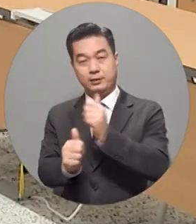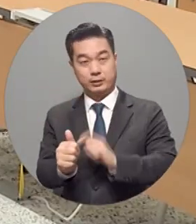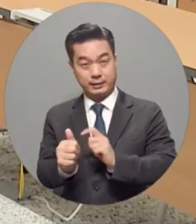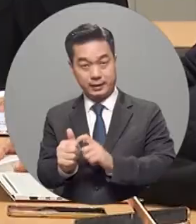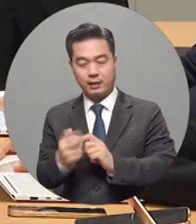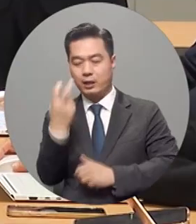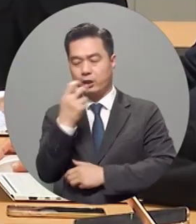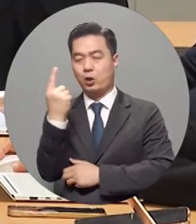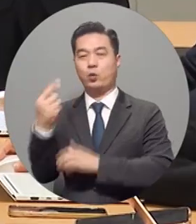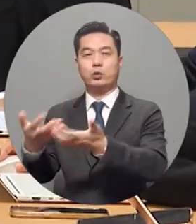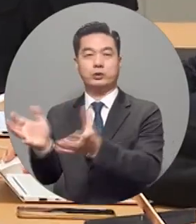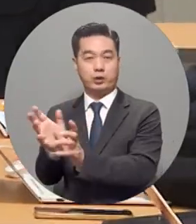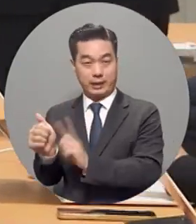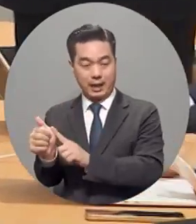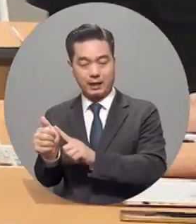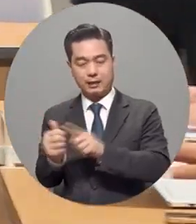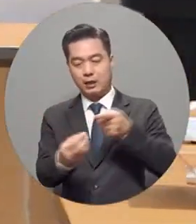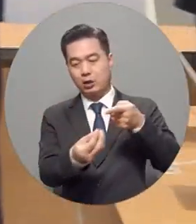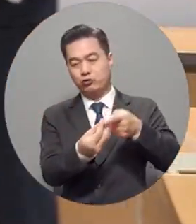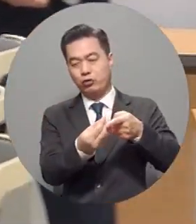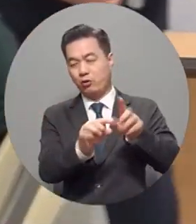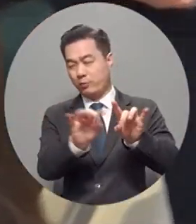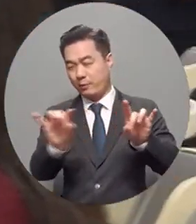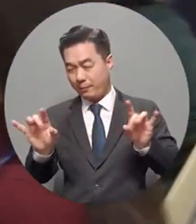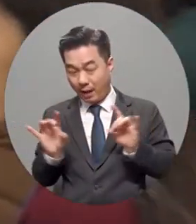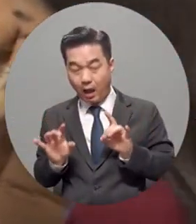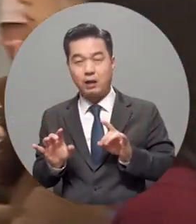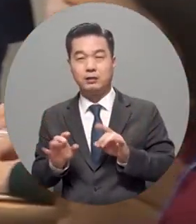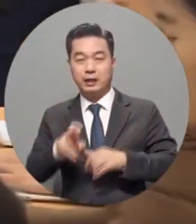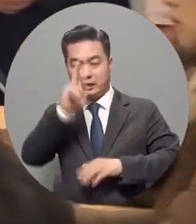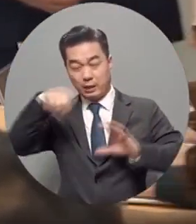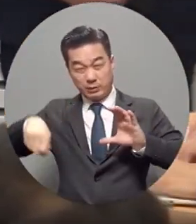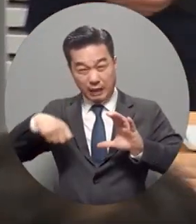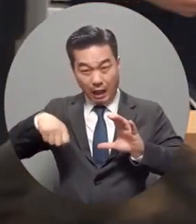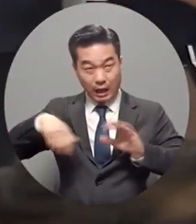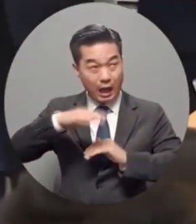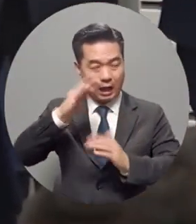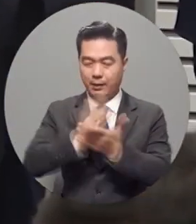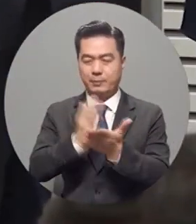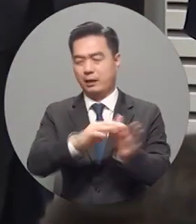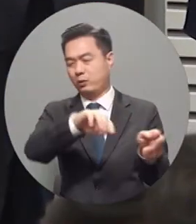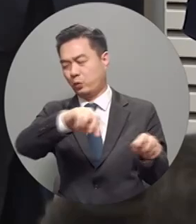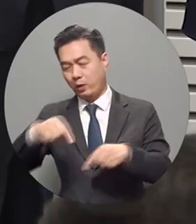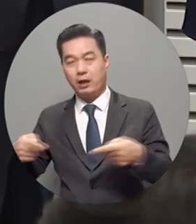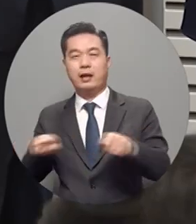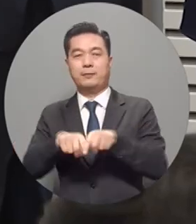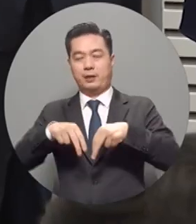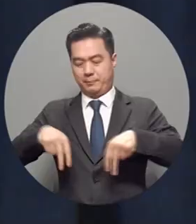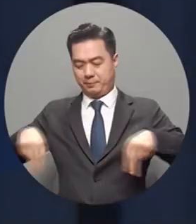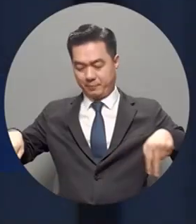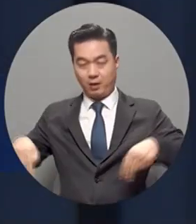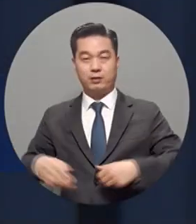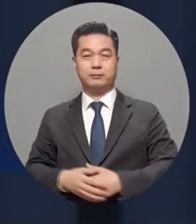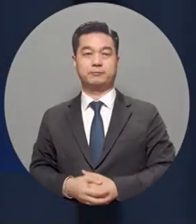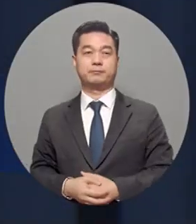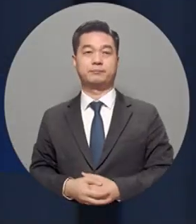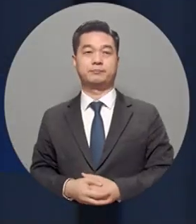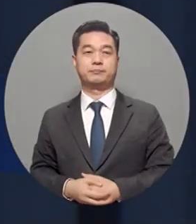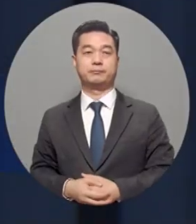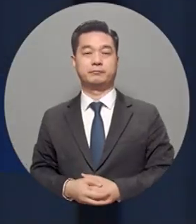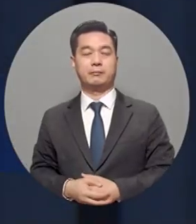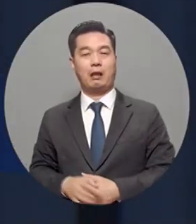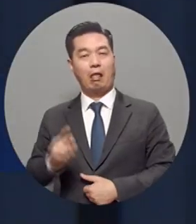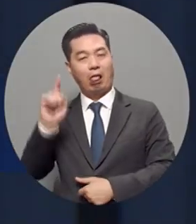경호처장, 각 수석 등 참모들도 점심 식사를 하러 가다 돌아와 함께했습니다. 예측이